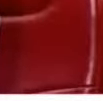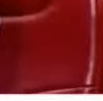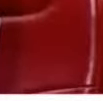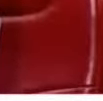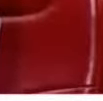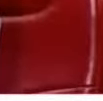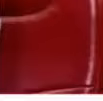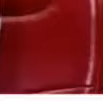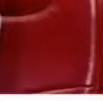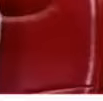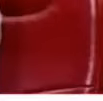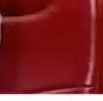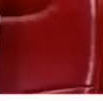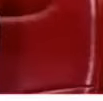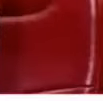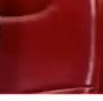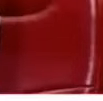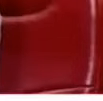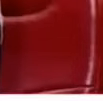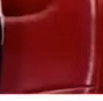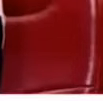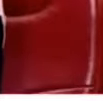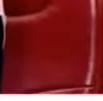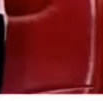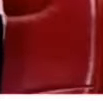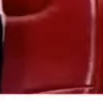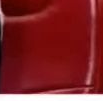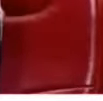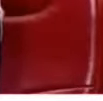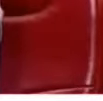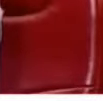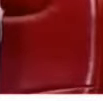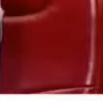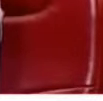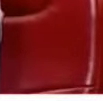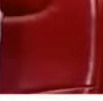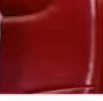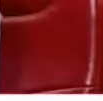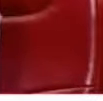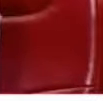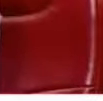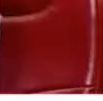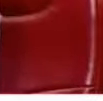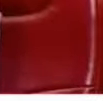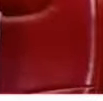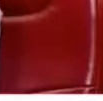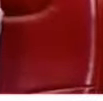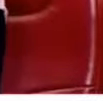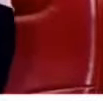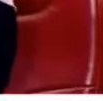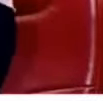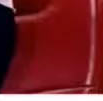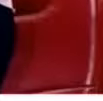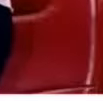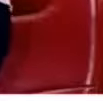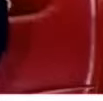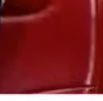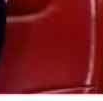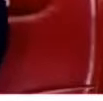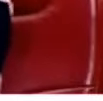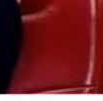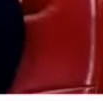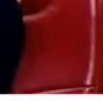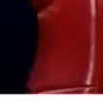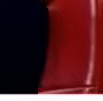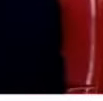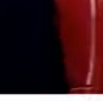Pili, nitume rambirambi zangu kwa wale waliondokewa na vipenzi wao, watoto wao, waume zao